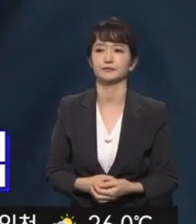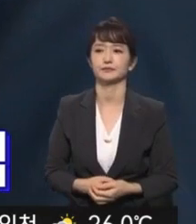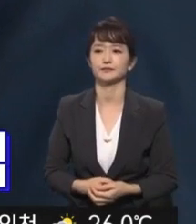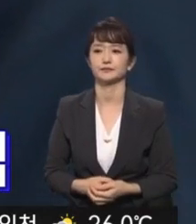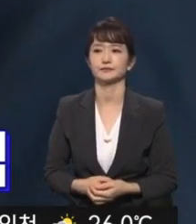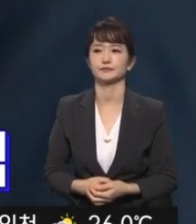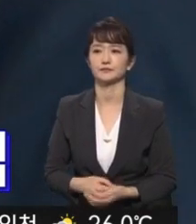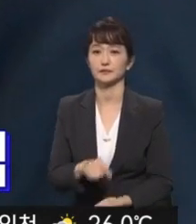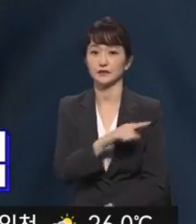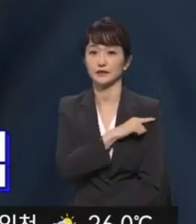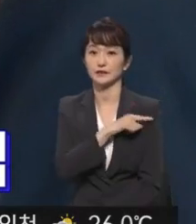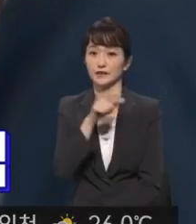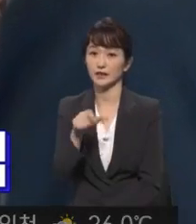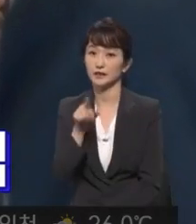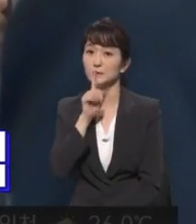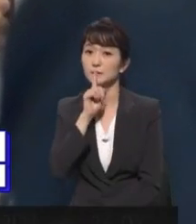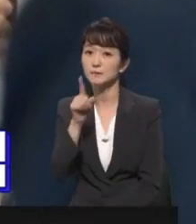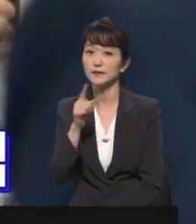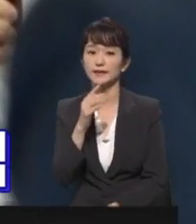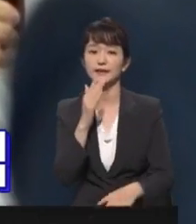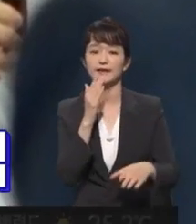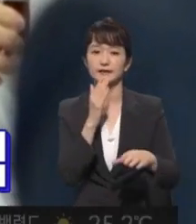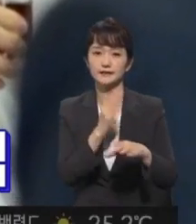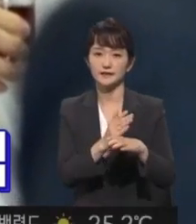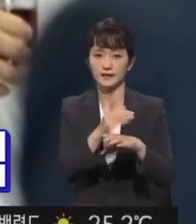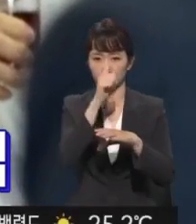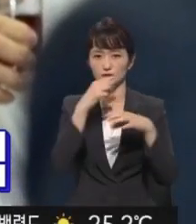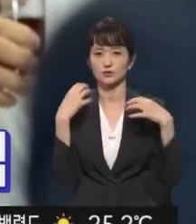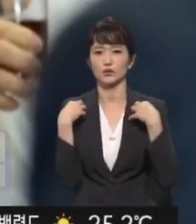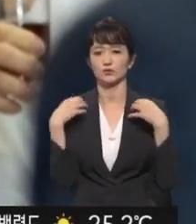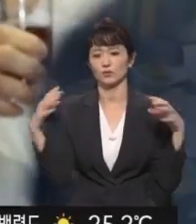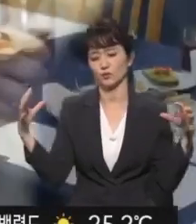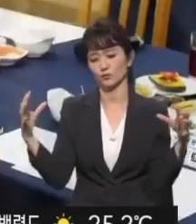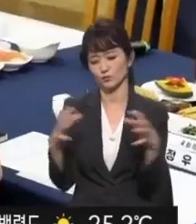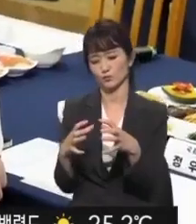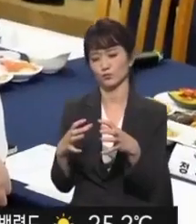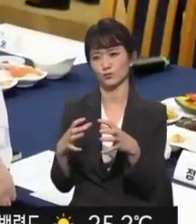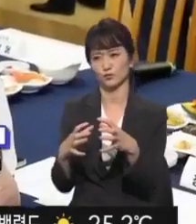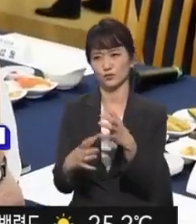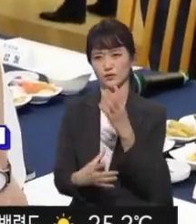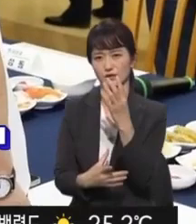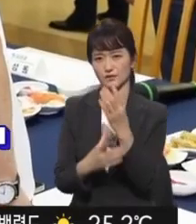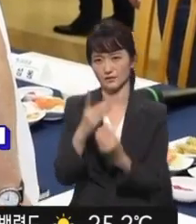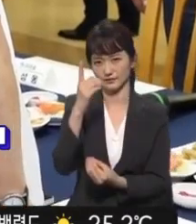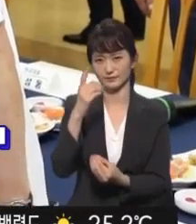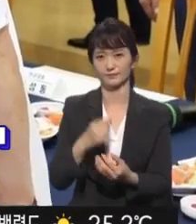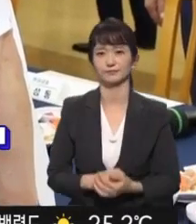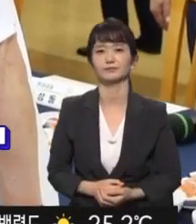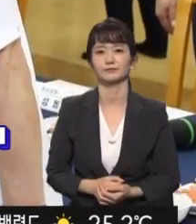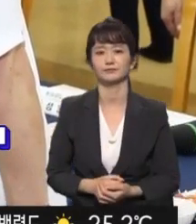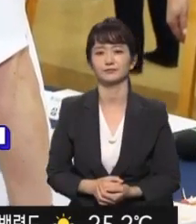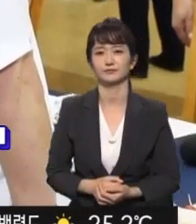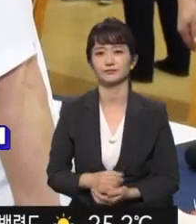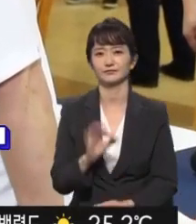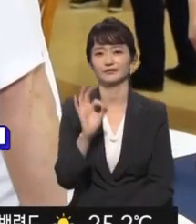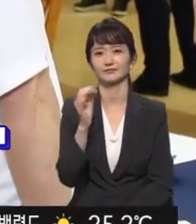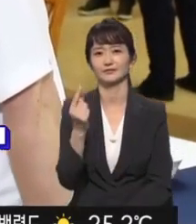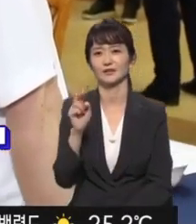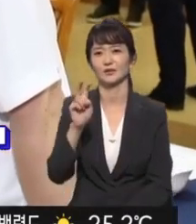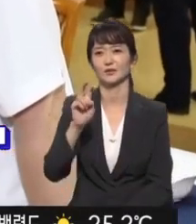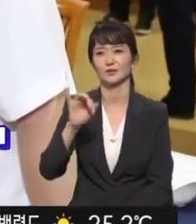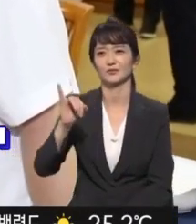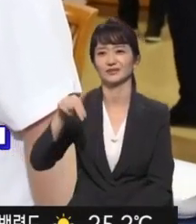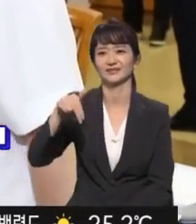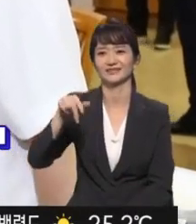많이 강조한 게 당정이 하나 되자 였습니다 그리고 저렇게 체리 아체 레 주스가 2조 오미 자주 술을 마시고